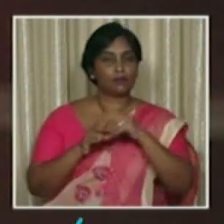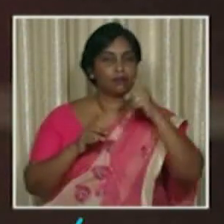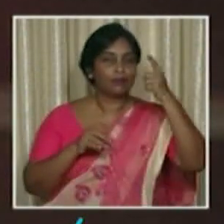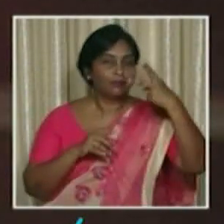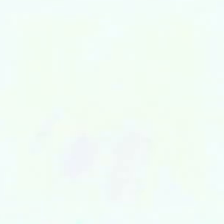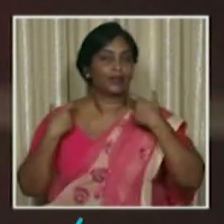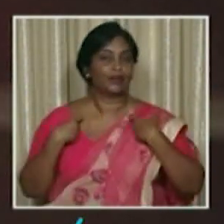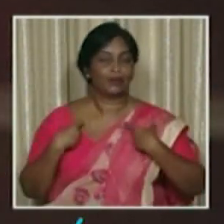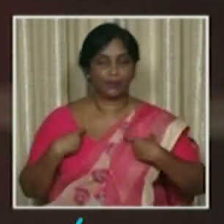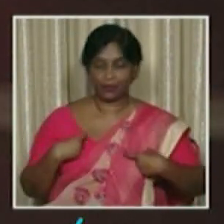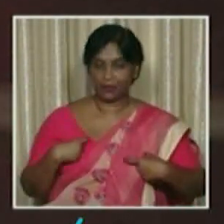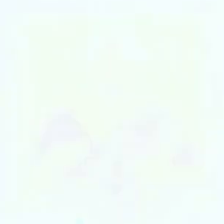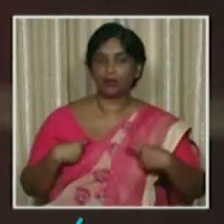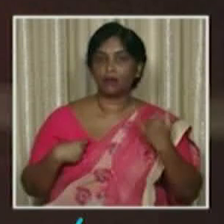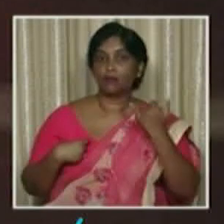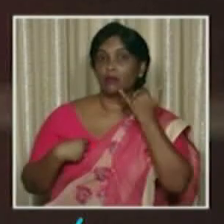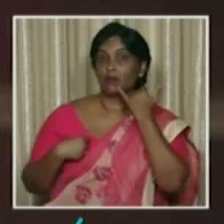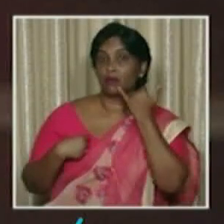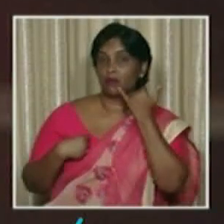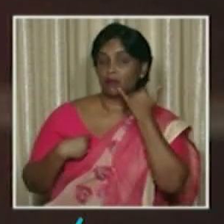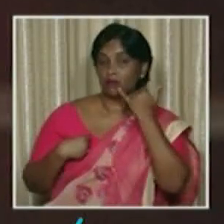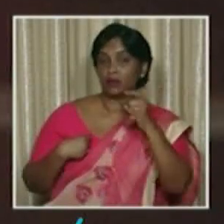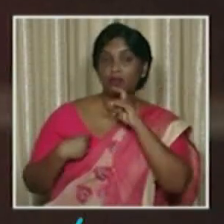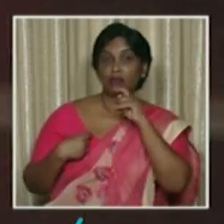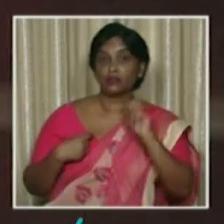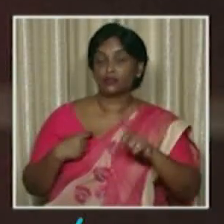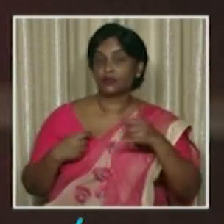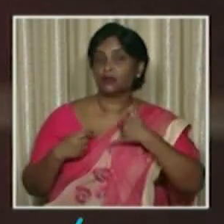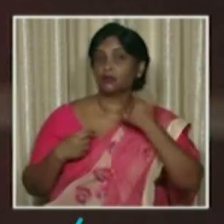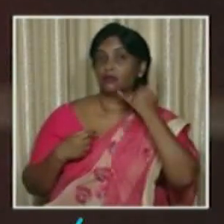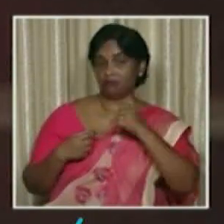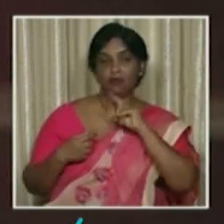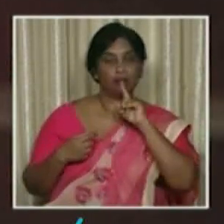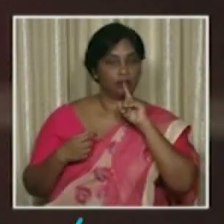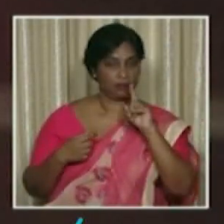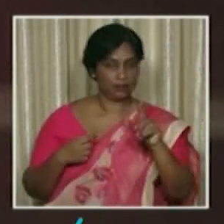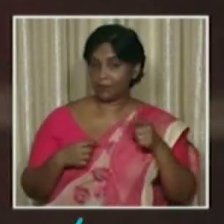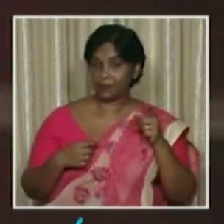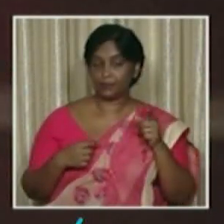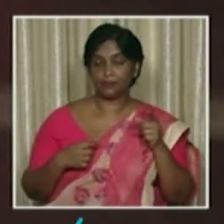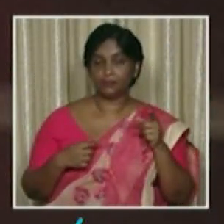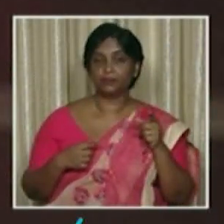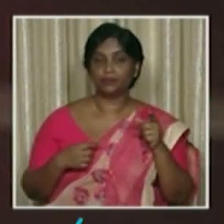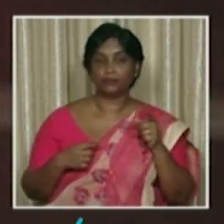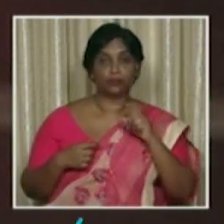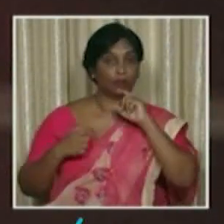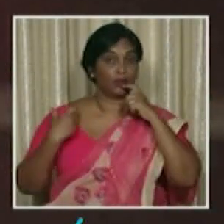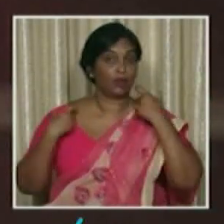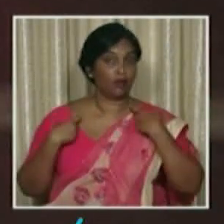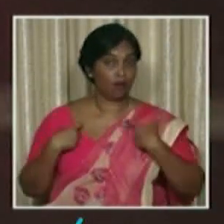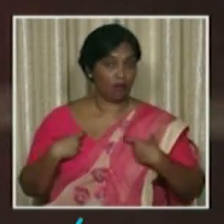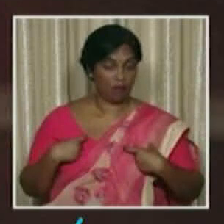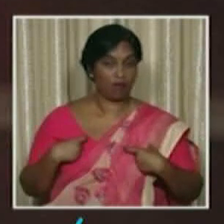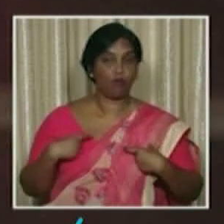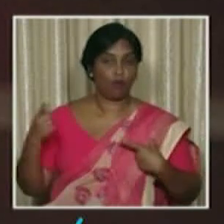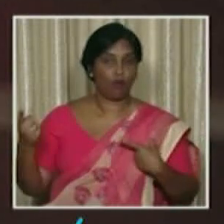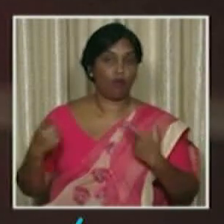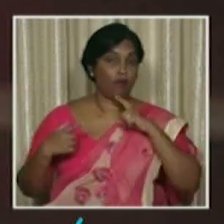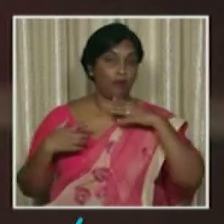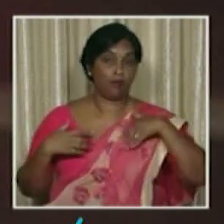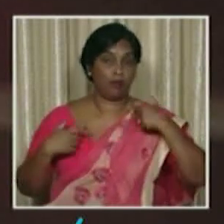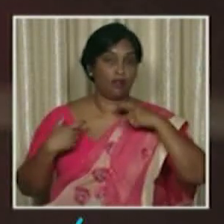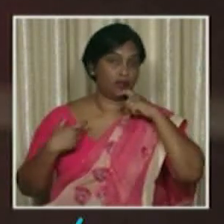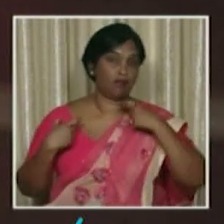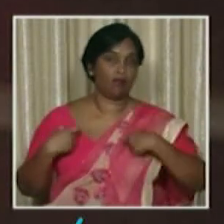නීතිඥ මහත්මයා දුරකතරයෙන් ඒ විනිසුරුතුමාට කතා කරලා කියලා තියෙනවා ජ්‍යෙෂ්ඨ නීතිඥතුමාට උවමනාවක් තියෙන